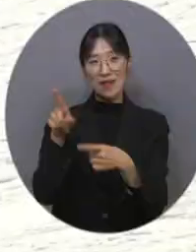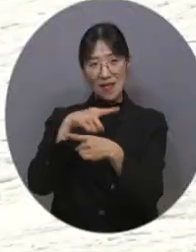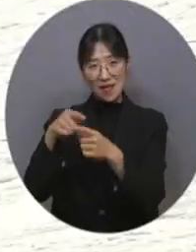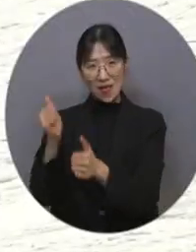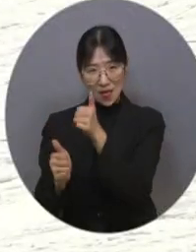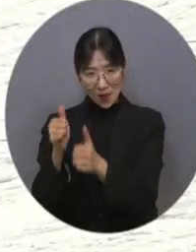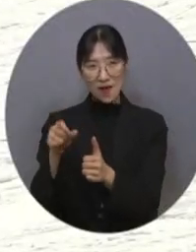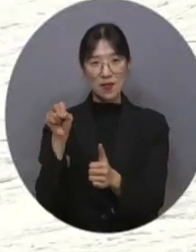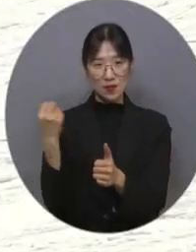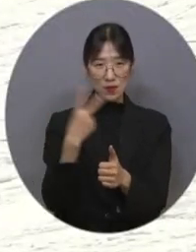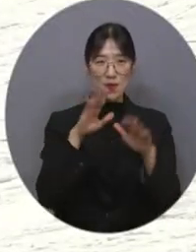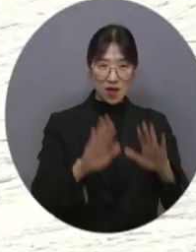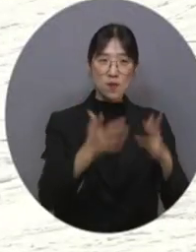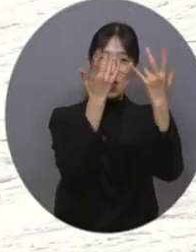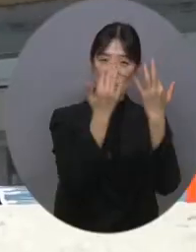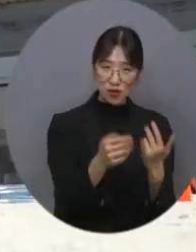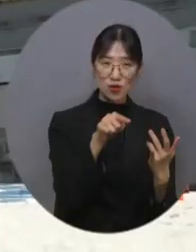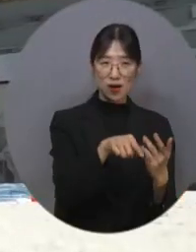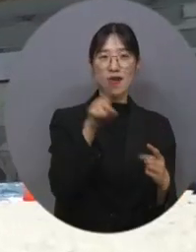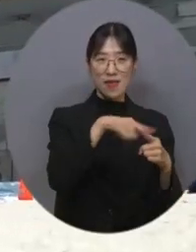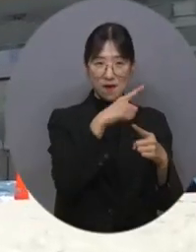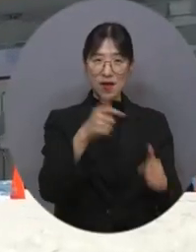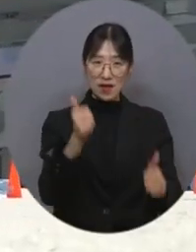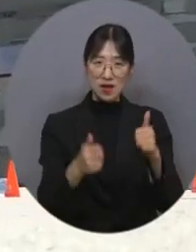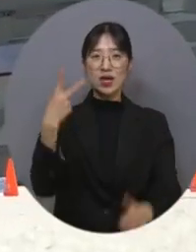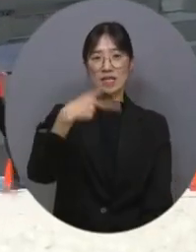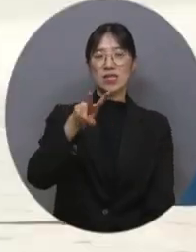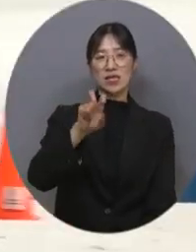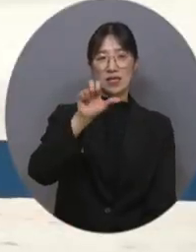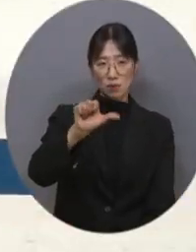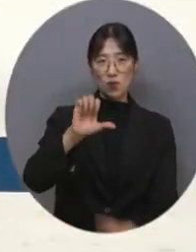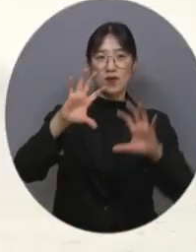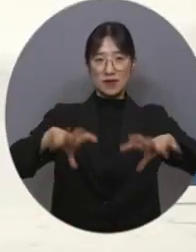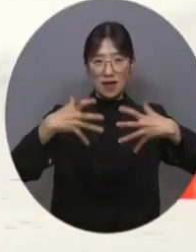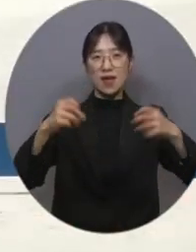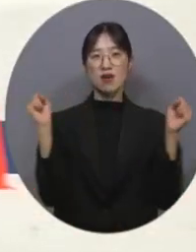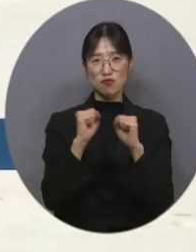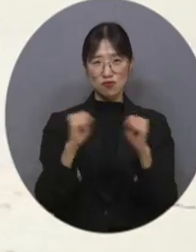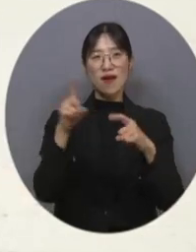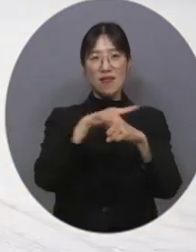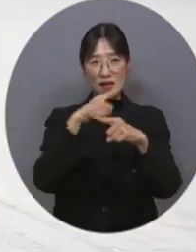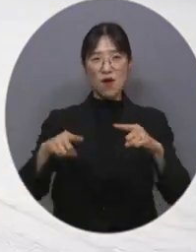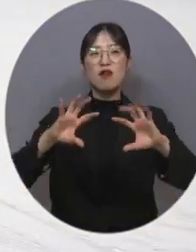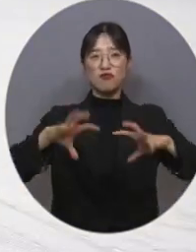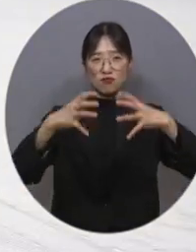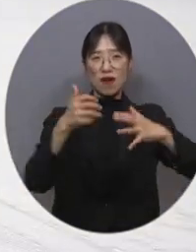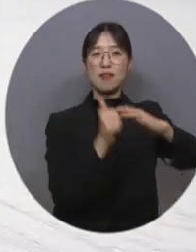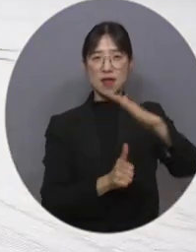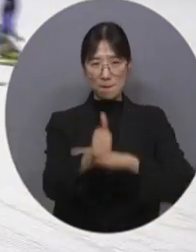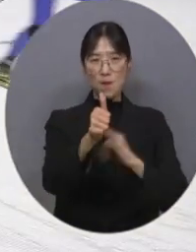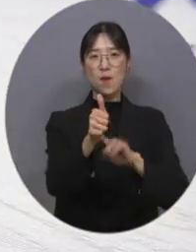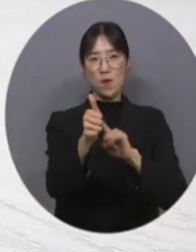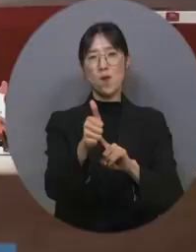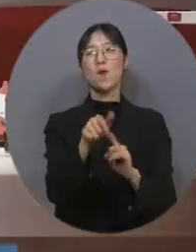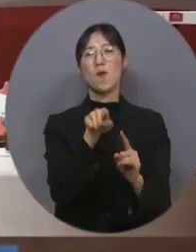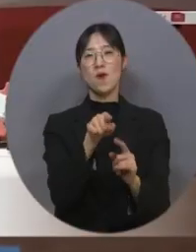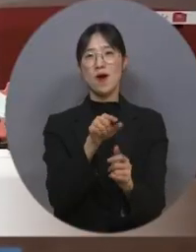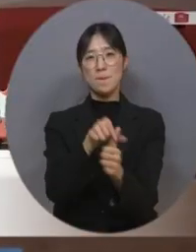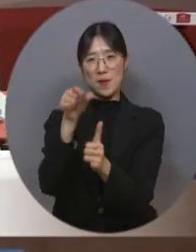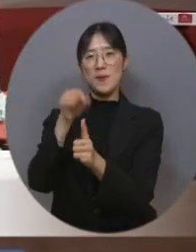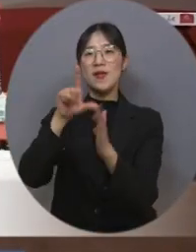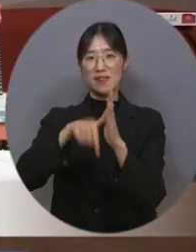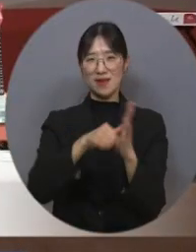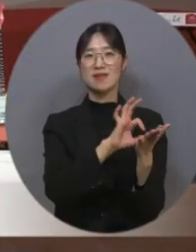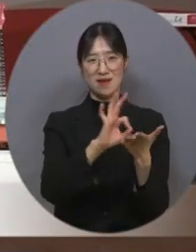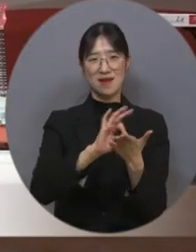기록과 이번 설상대회의 기록은 2025년 세계 동계대회 국가대표 선수 선발 자료로 사용될 예정입니다.